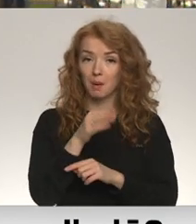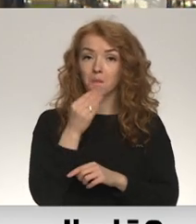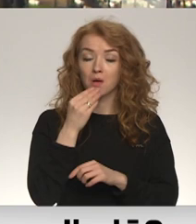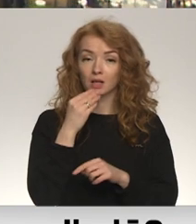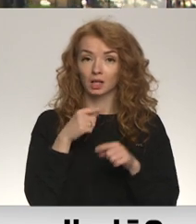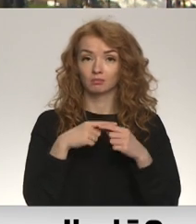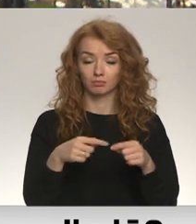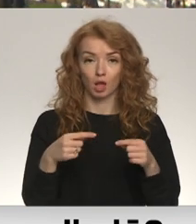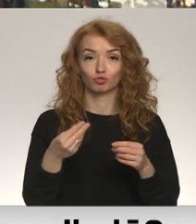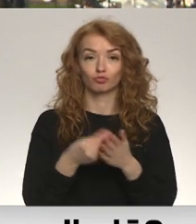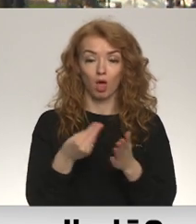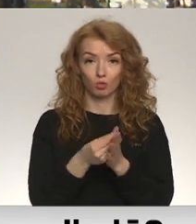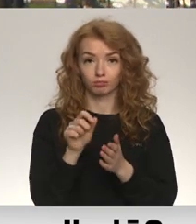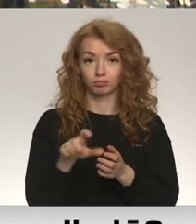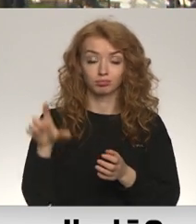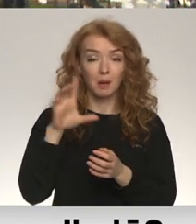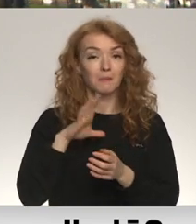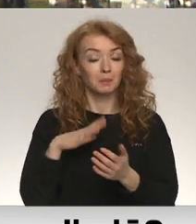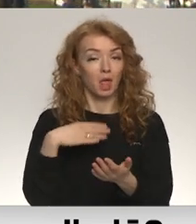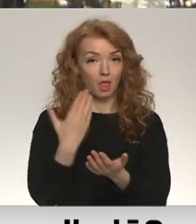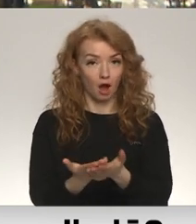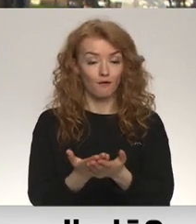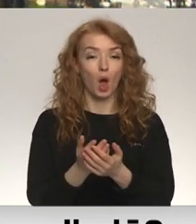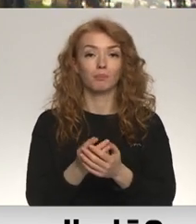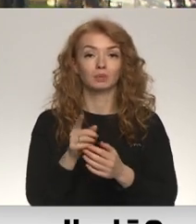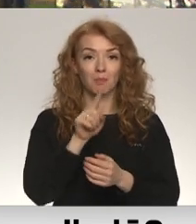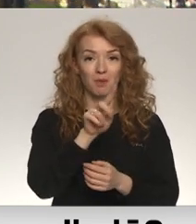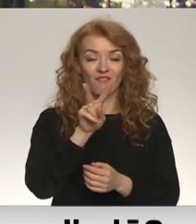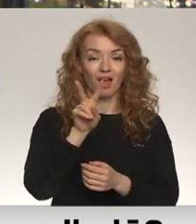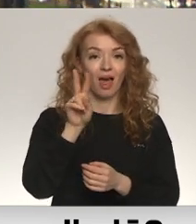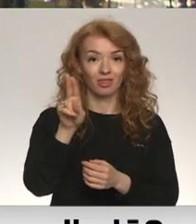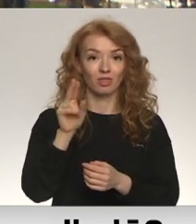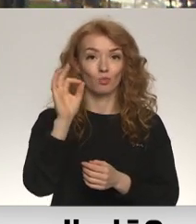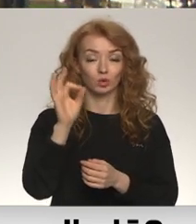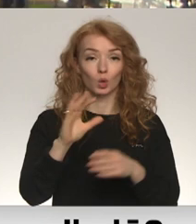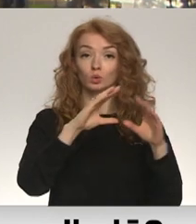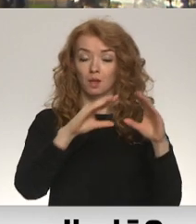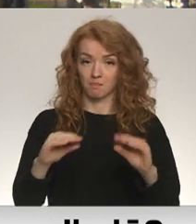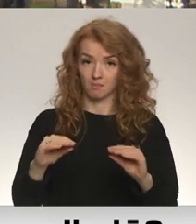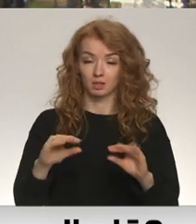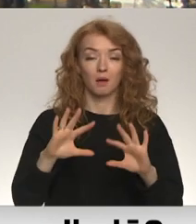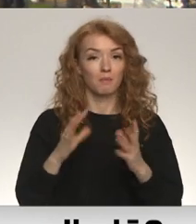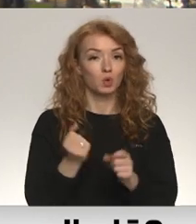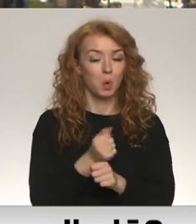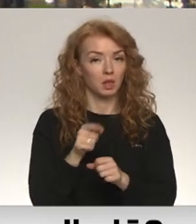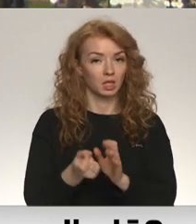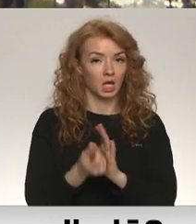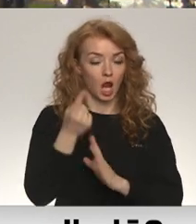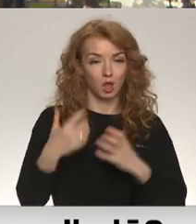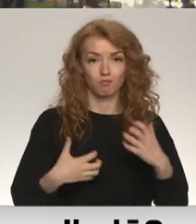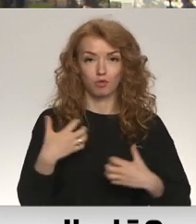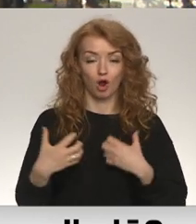cenu kāpumu, un viens no piedāvātajiem risinājumiem bija pievienotās vērtības nodokļa samazināšana. Taču tas radīja bažas,